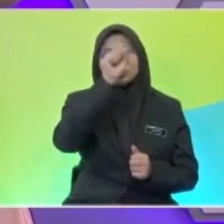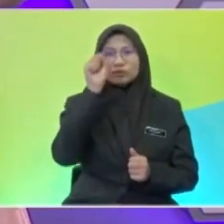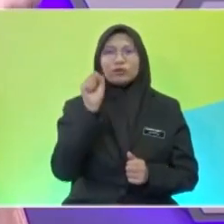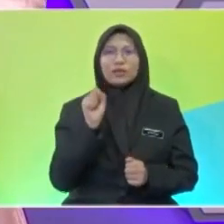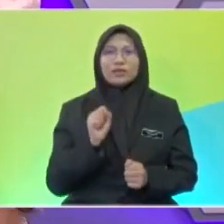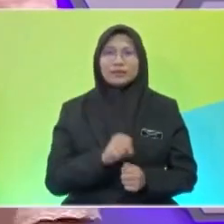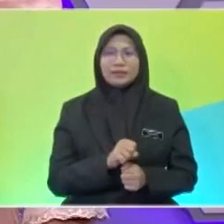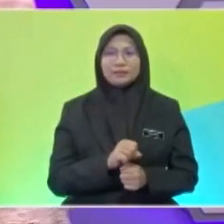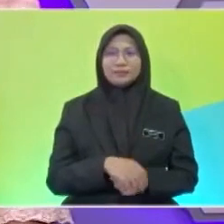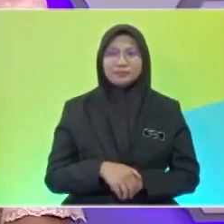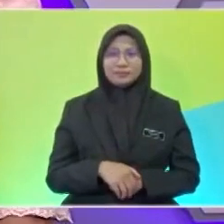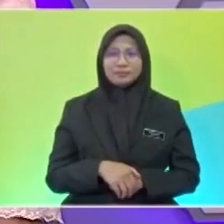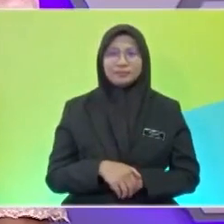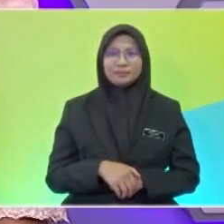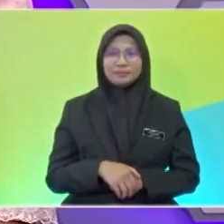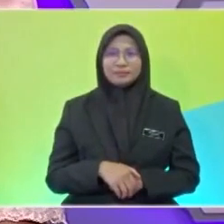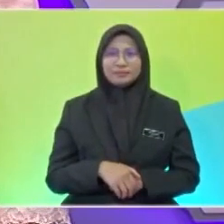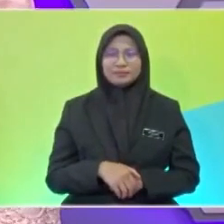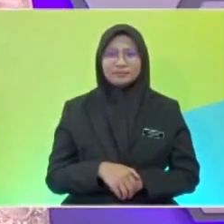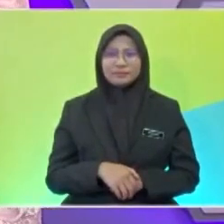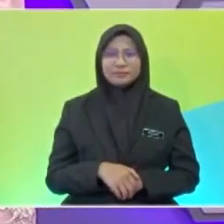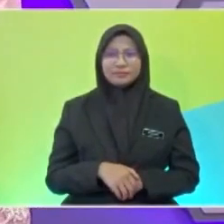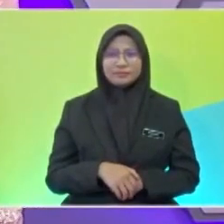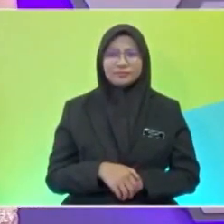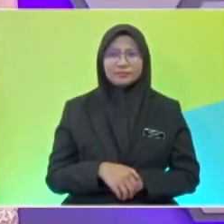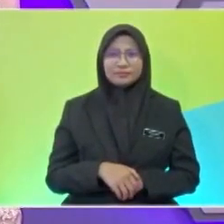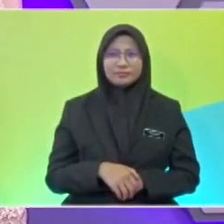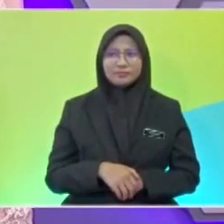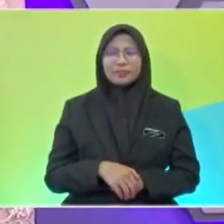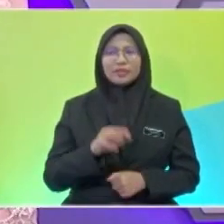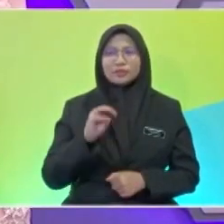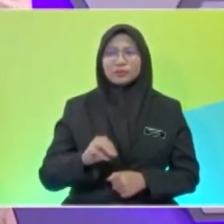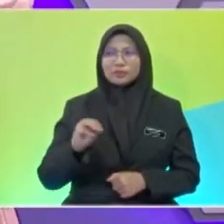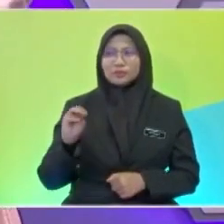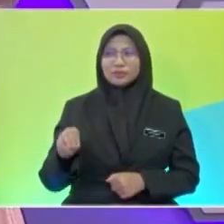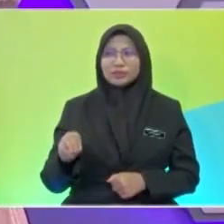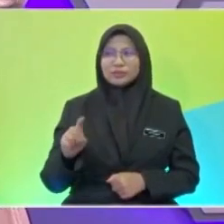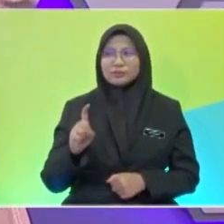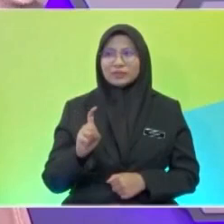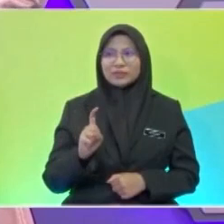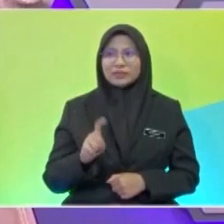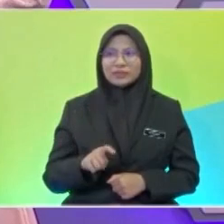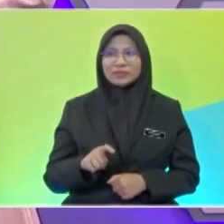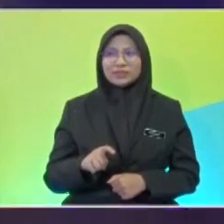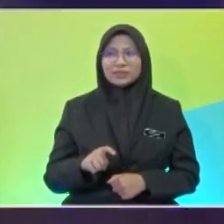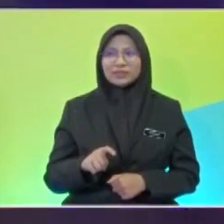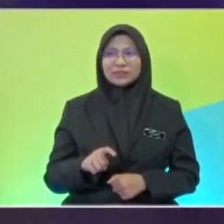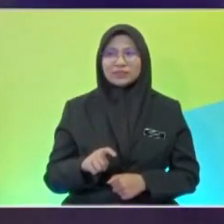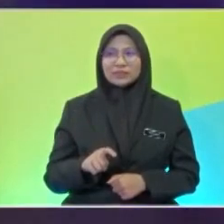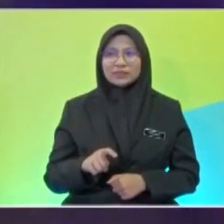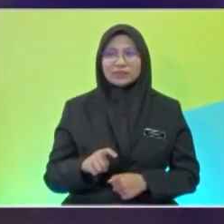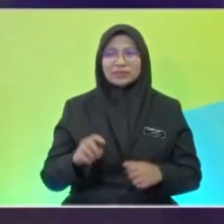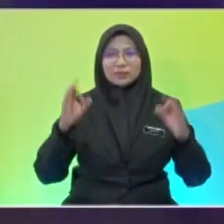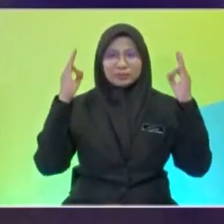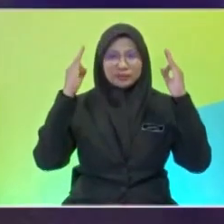kait dengan soal dan yang ditanyakan dalam SPM Nah jadi mereka perlu betul-betul bersedium ya